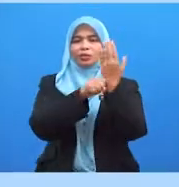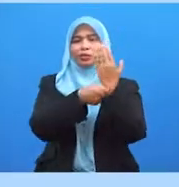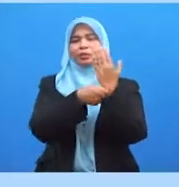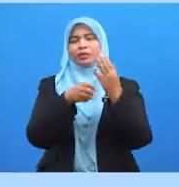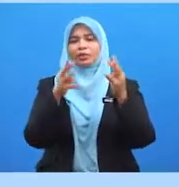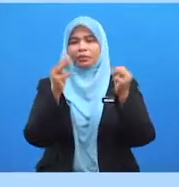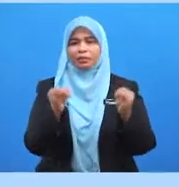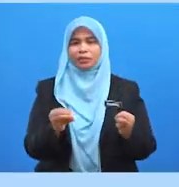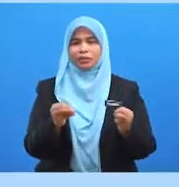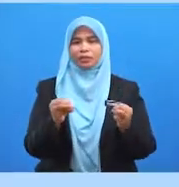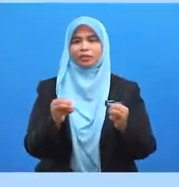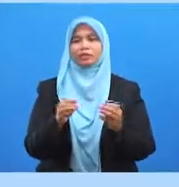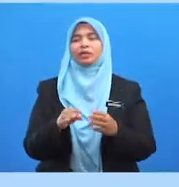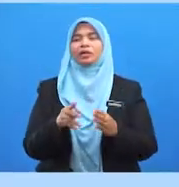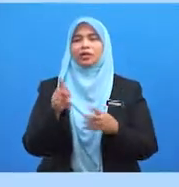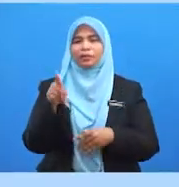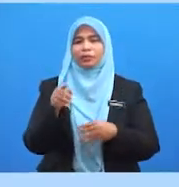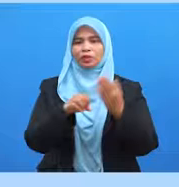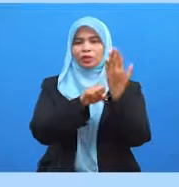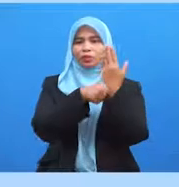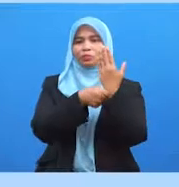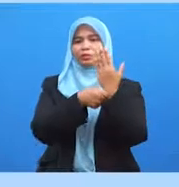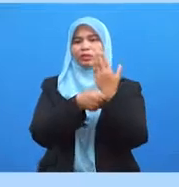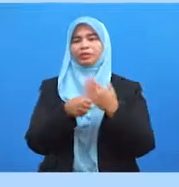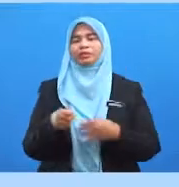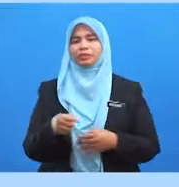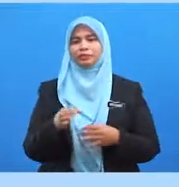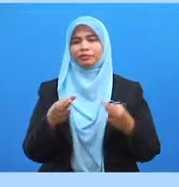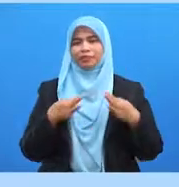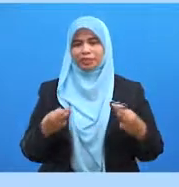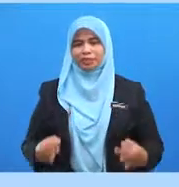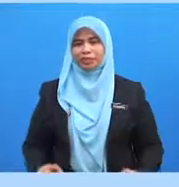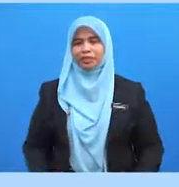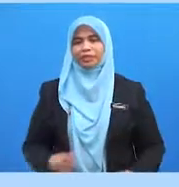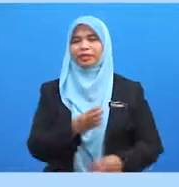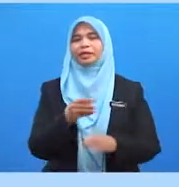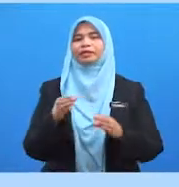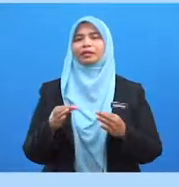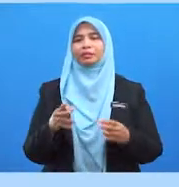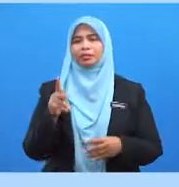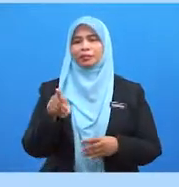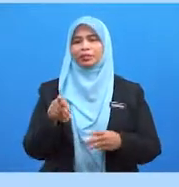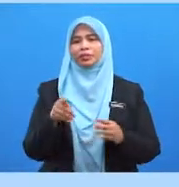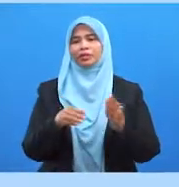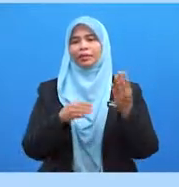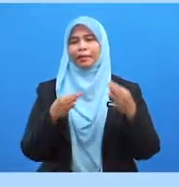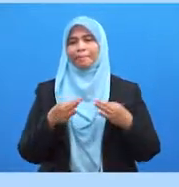manusia, keperluan sumber fizikal dan keperluan pembiayaan.